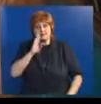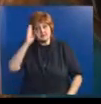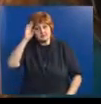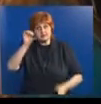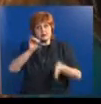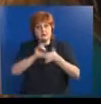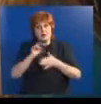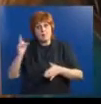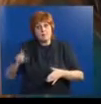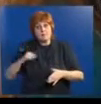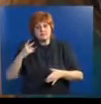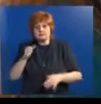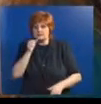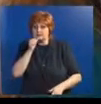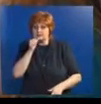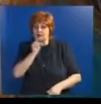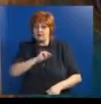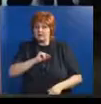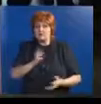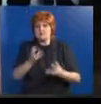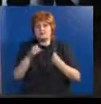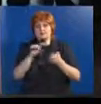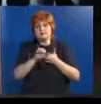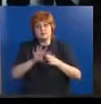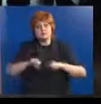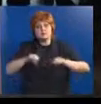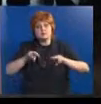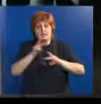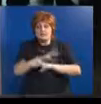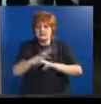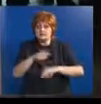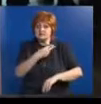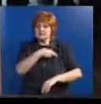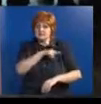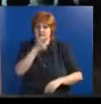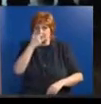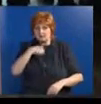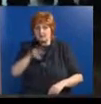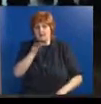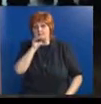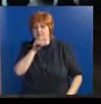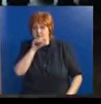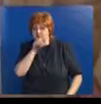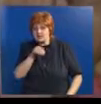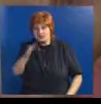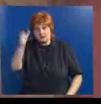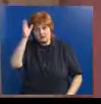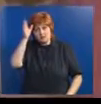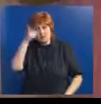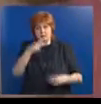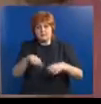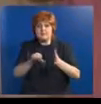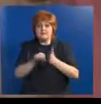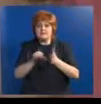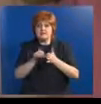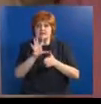участвовать в мастер-классах и тренингах. В работе форума примут участие специалисты Министерства здравоохранения края, профессоры, доктора наук, а также представители